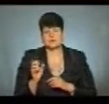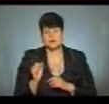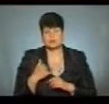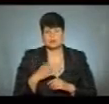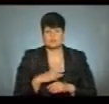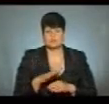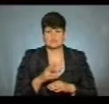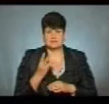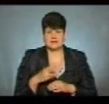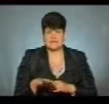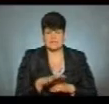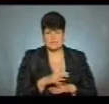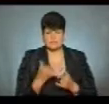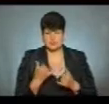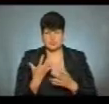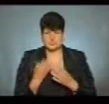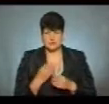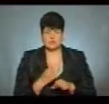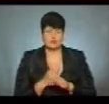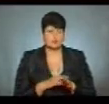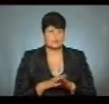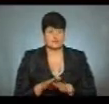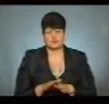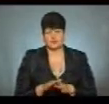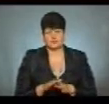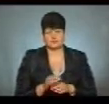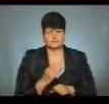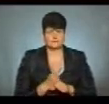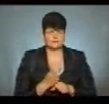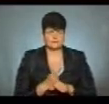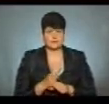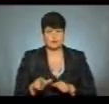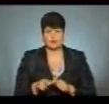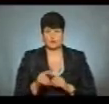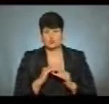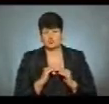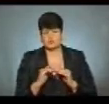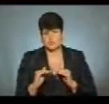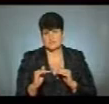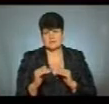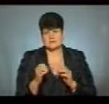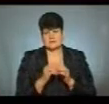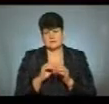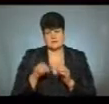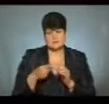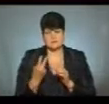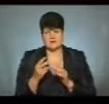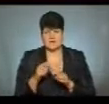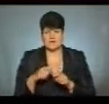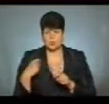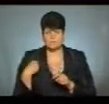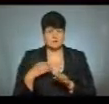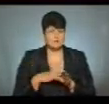ділянки, на сьогоднішній день вже роботи повністю виконані по дорожньому покритті, це десь 10,2 кілометра. Це